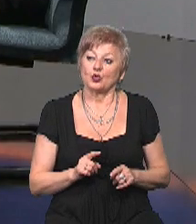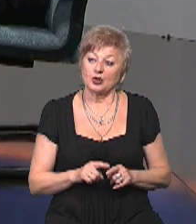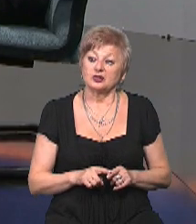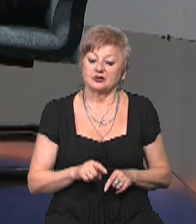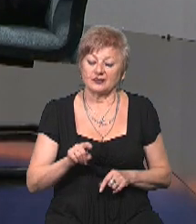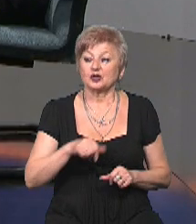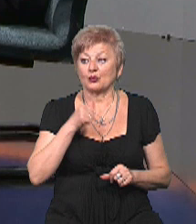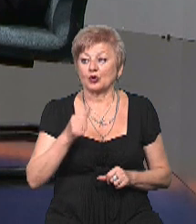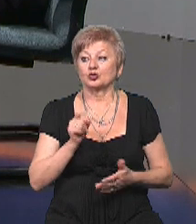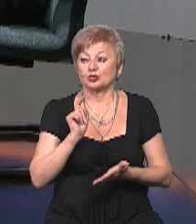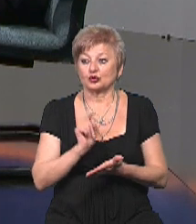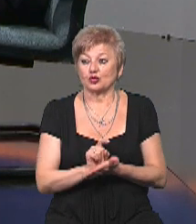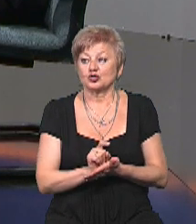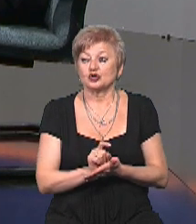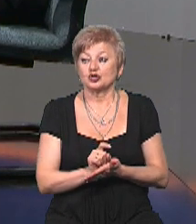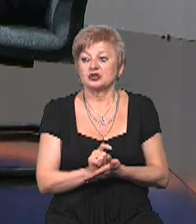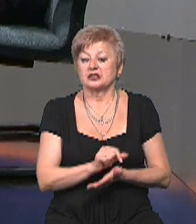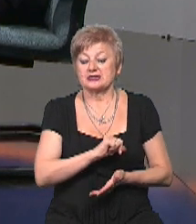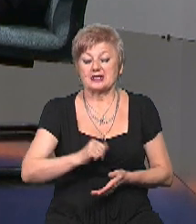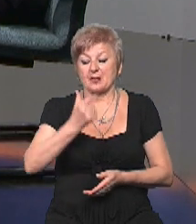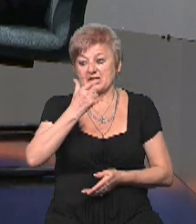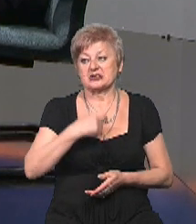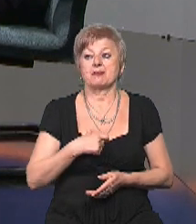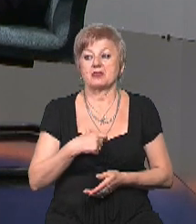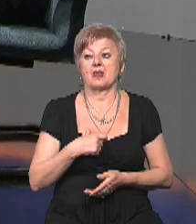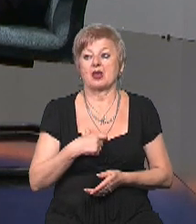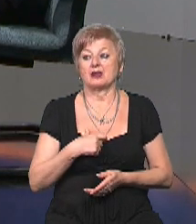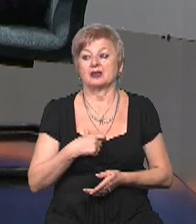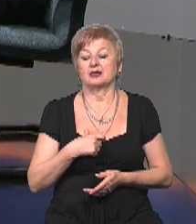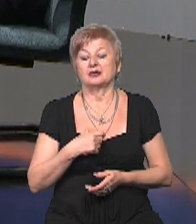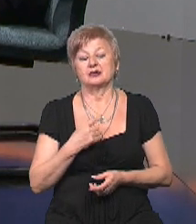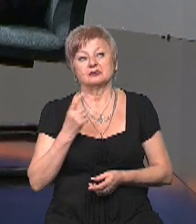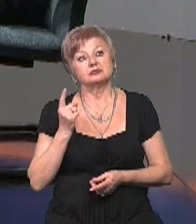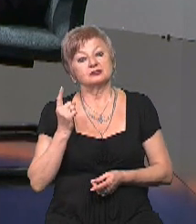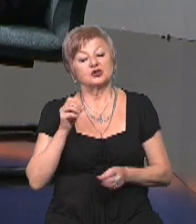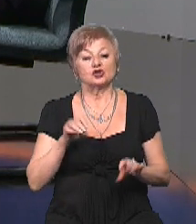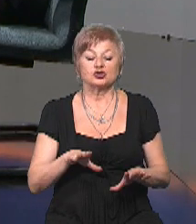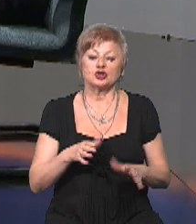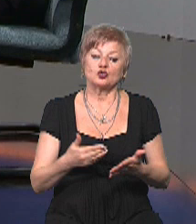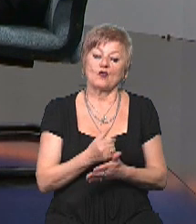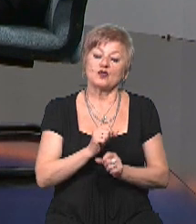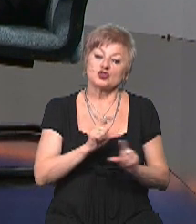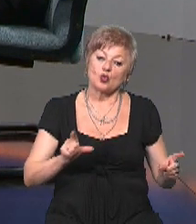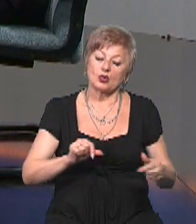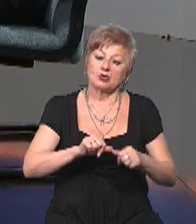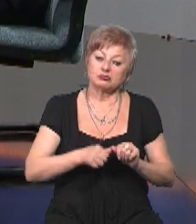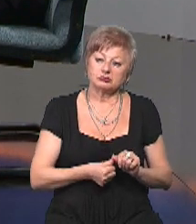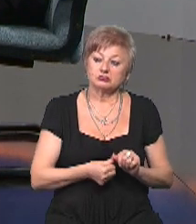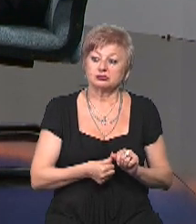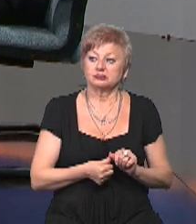році нам головне завершити і самим собі довести, що нова школа – це дійсно дуже гарно. І